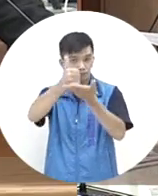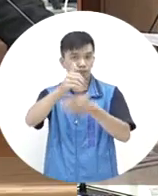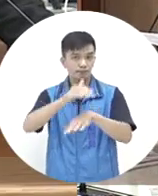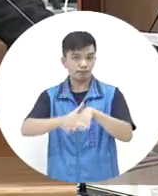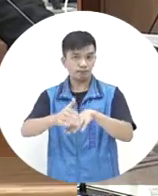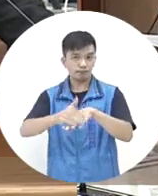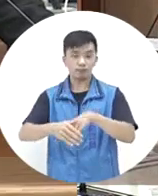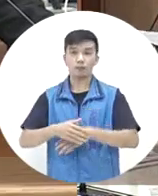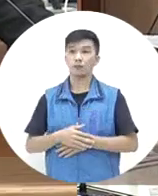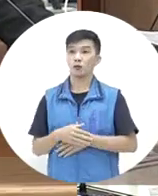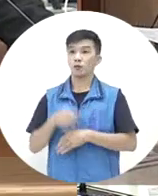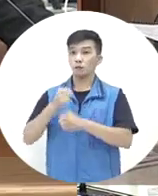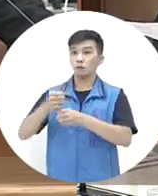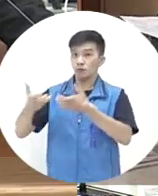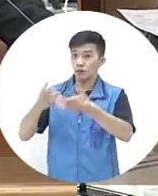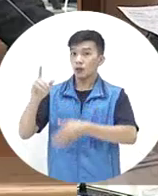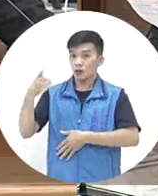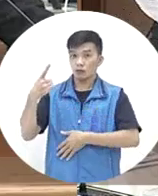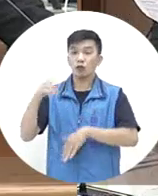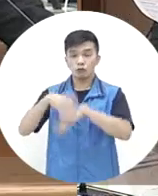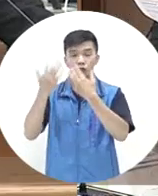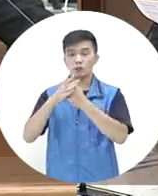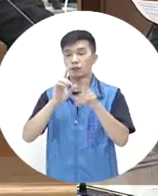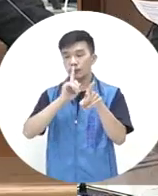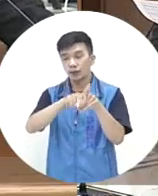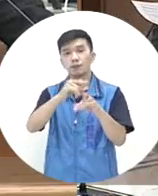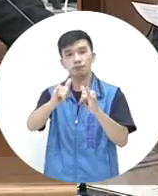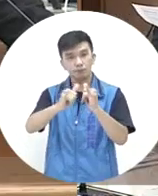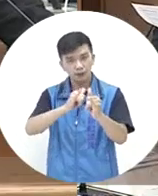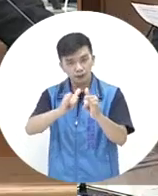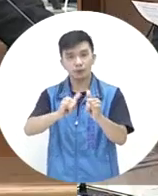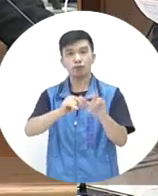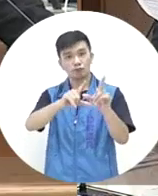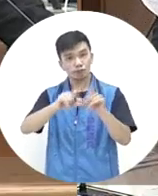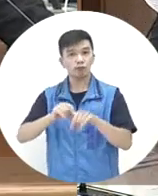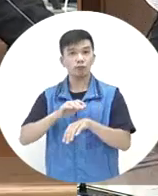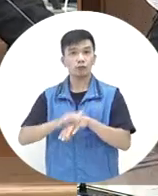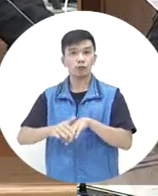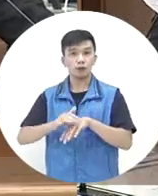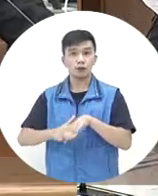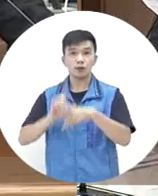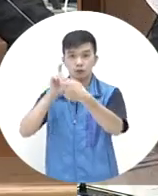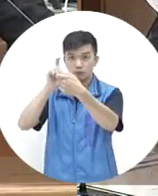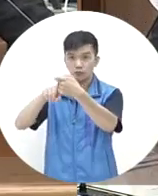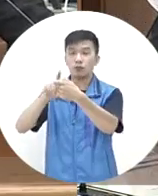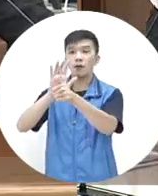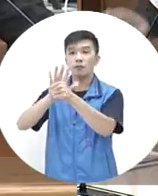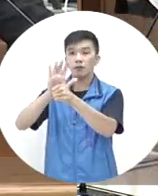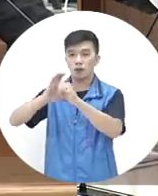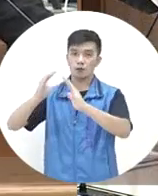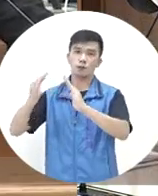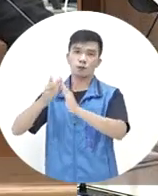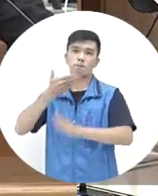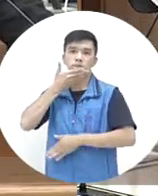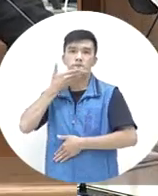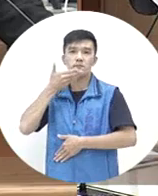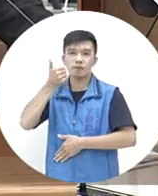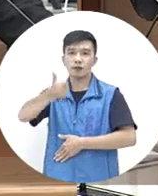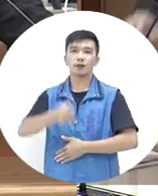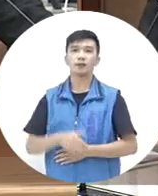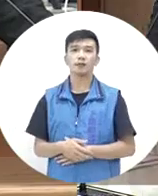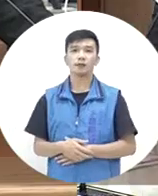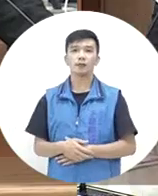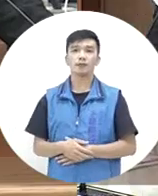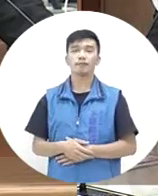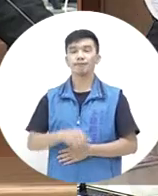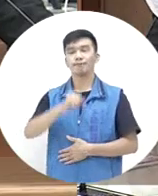民意，取决于我们为我们国家怎么样做会最好。 好，谢谢市长。市长，这个朱立